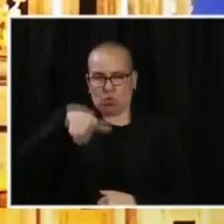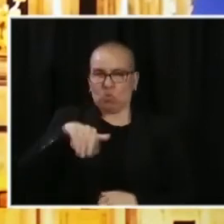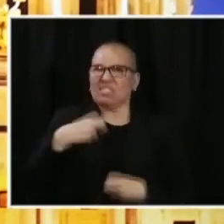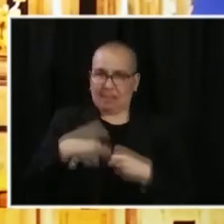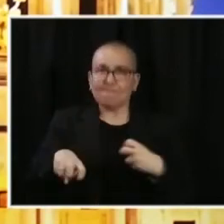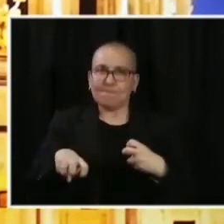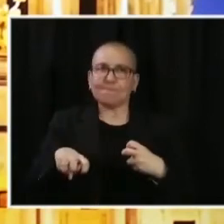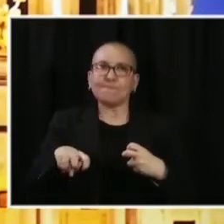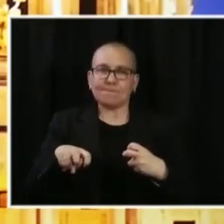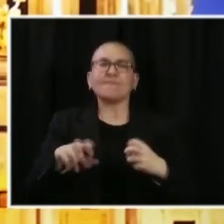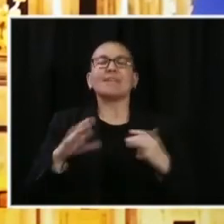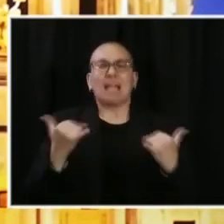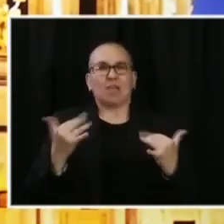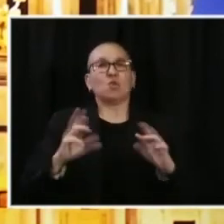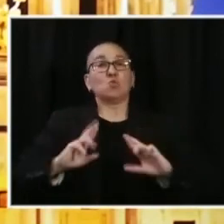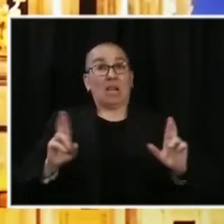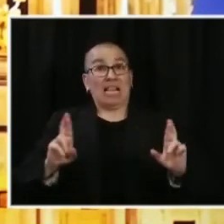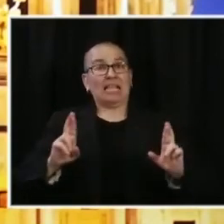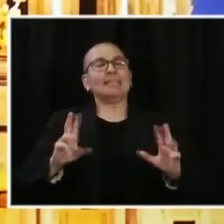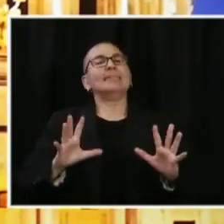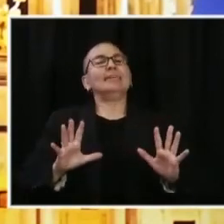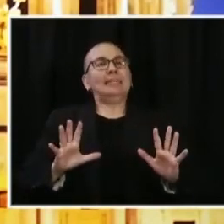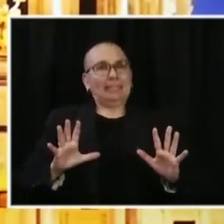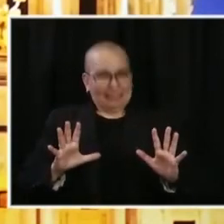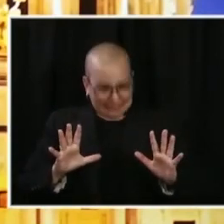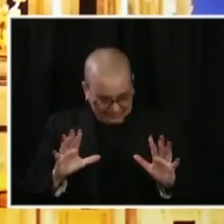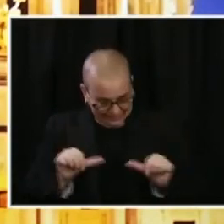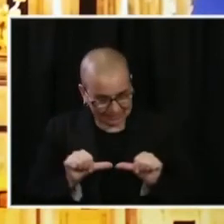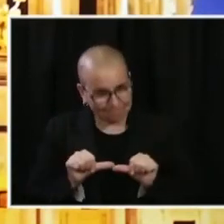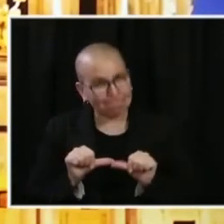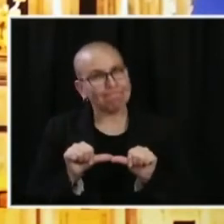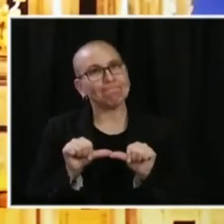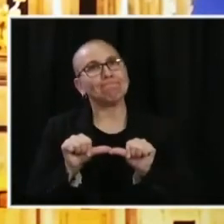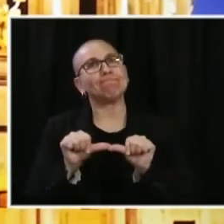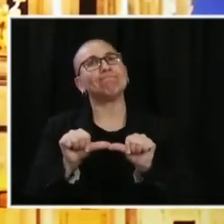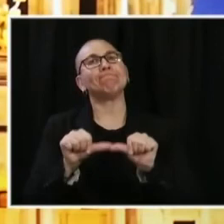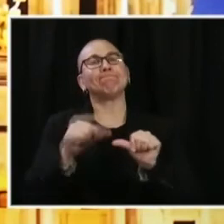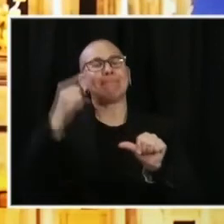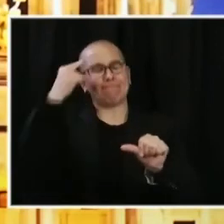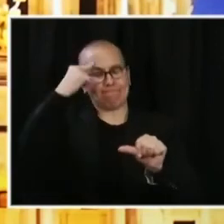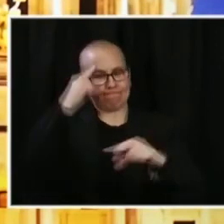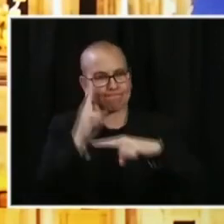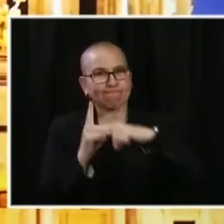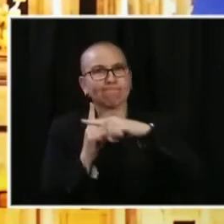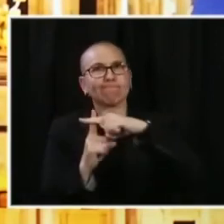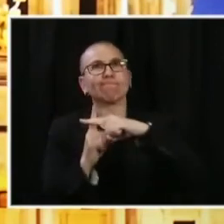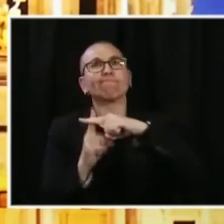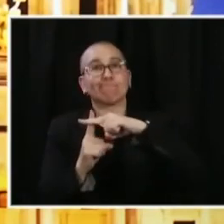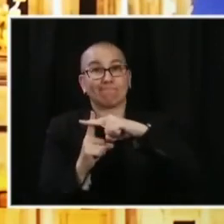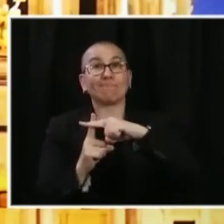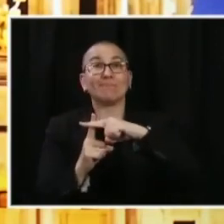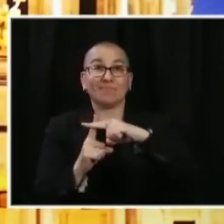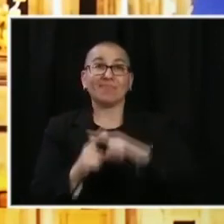cơ từ khi mà bé nhà nhớ mua cái thầu khổ bé nhà nhớ chạy này giờ là một ô tàu thầu khổ thế bé nhà mua kệ